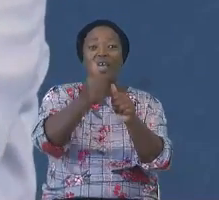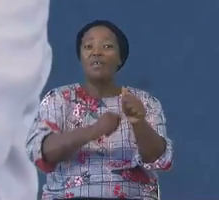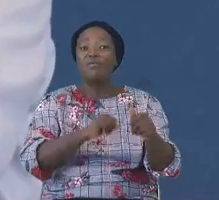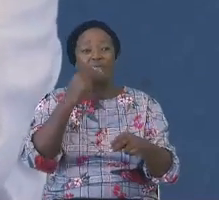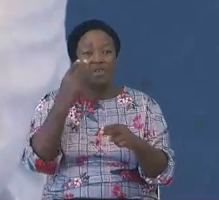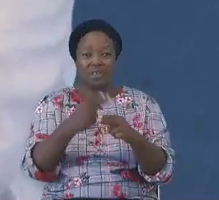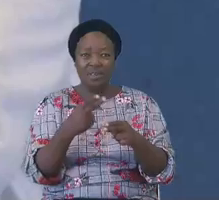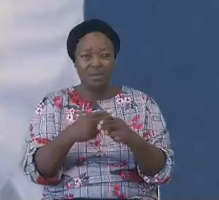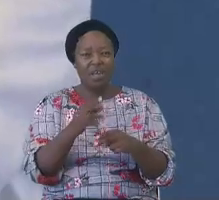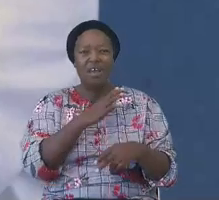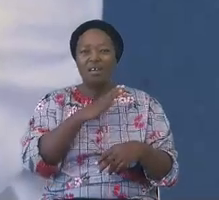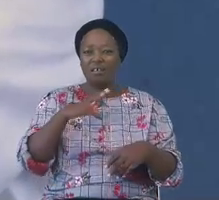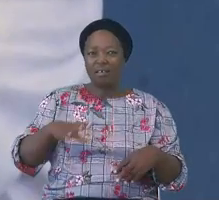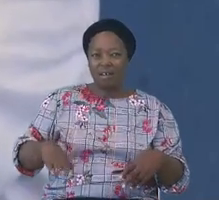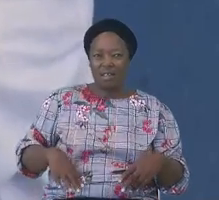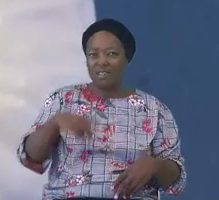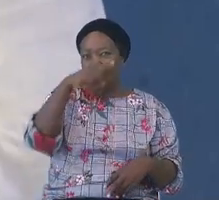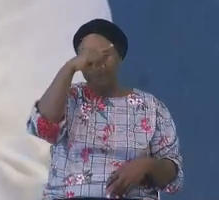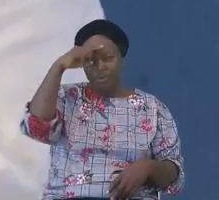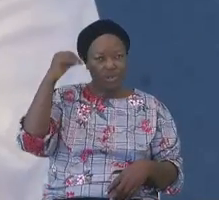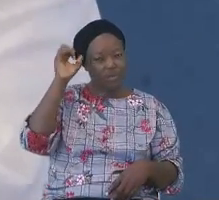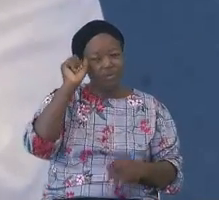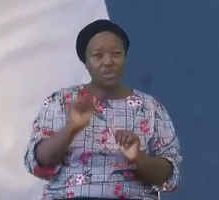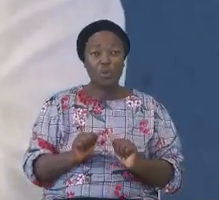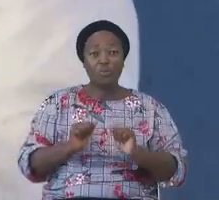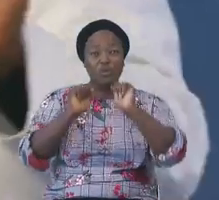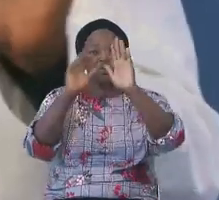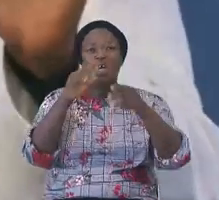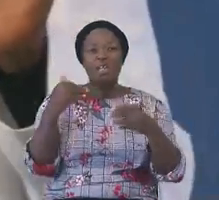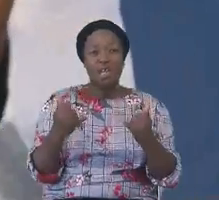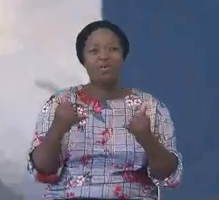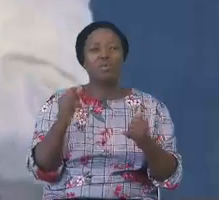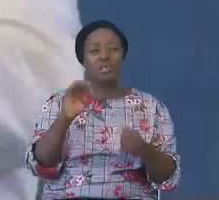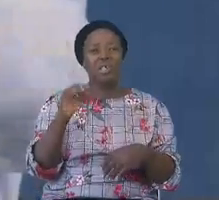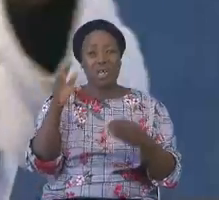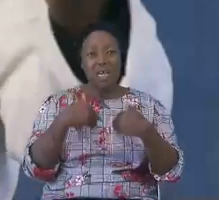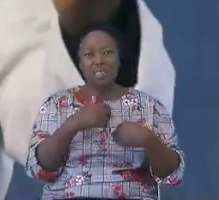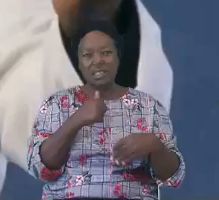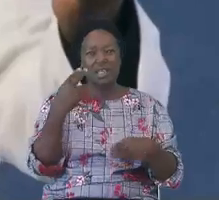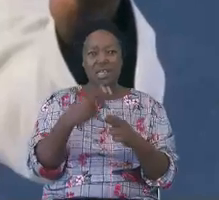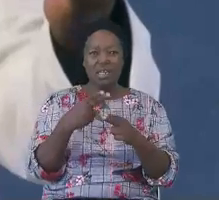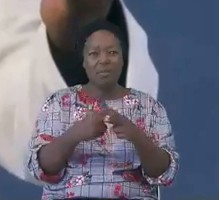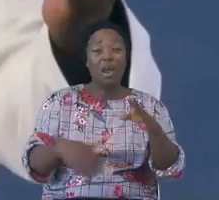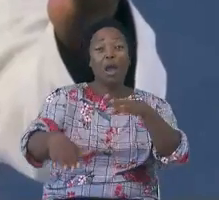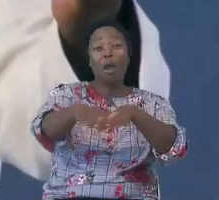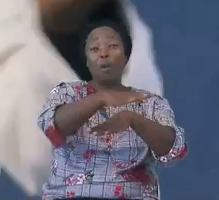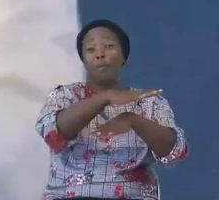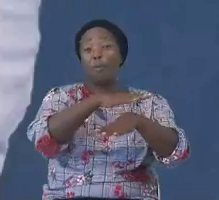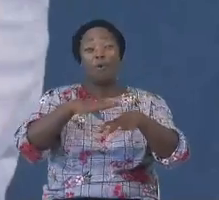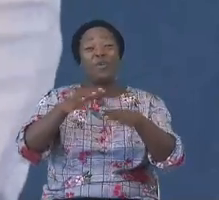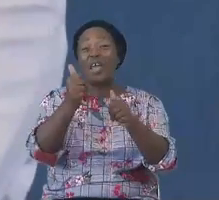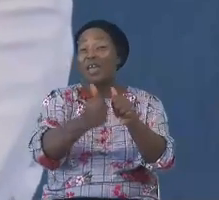donné le nom qui est au-dessus de tout nom, Christ. À cause de sa